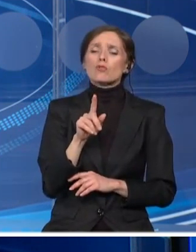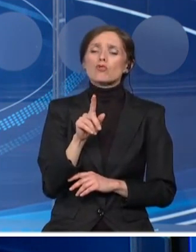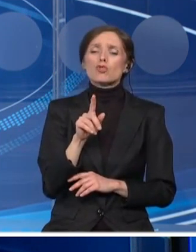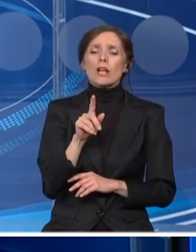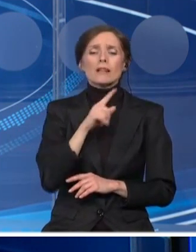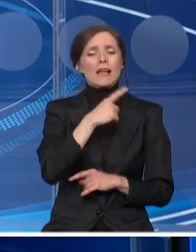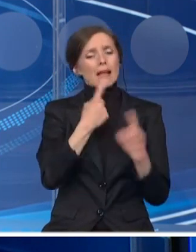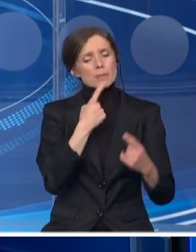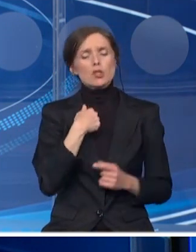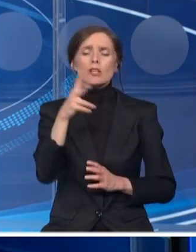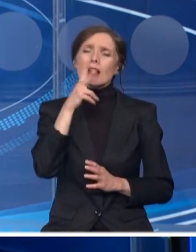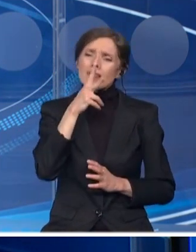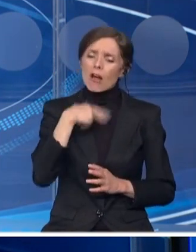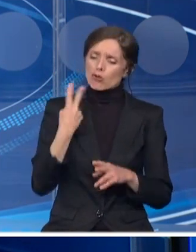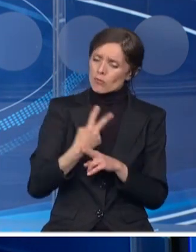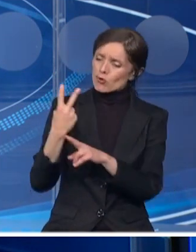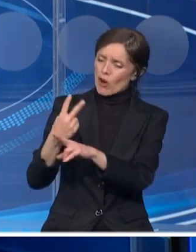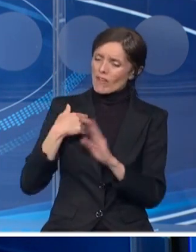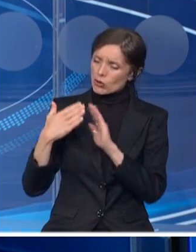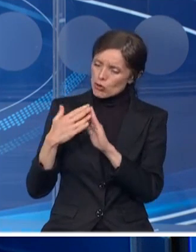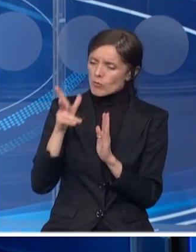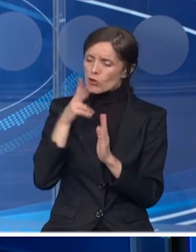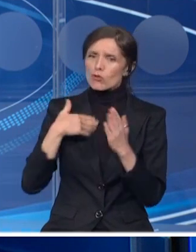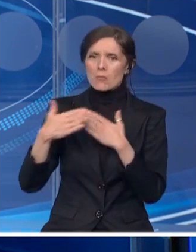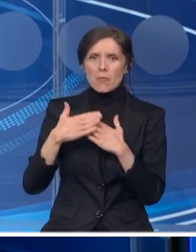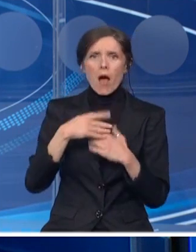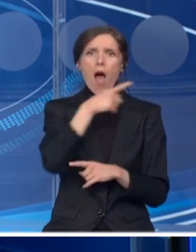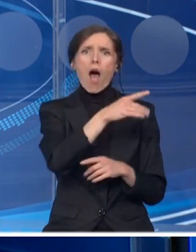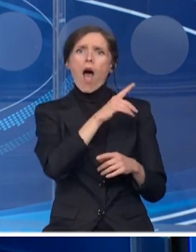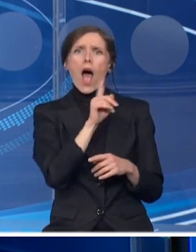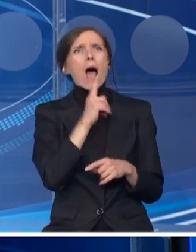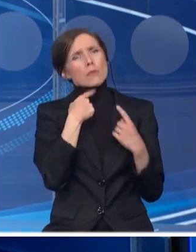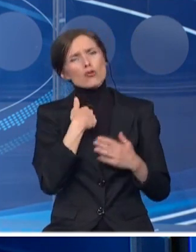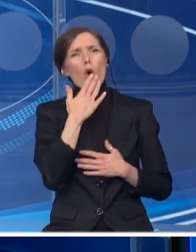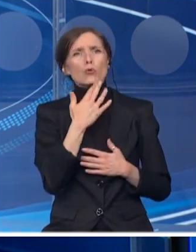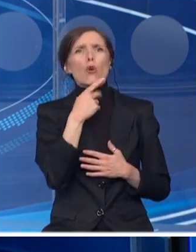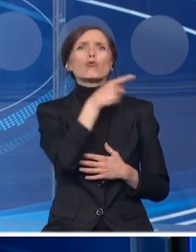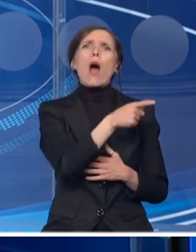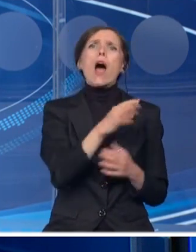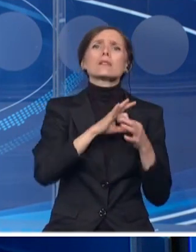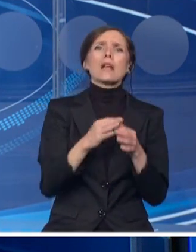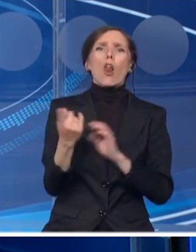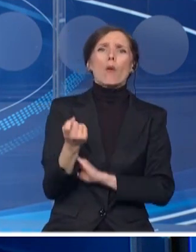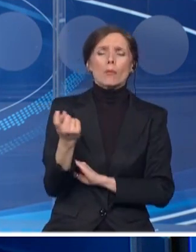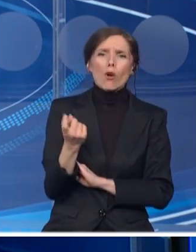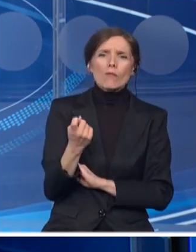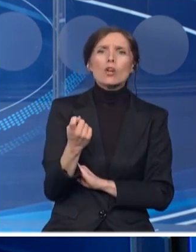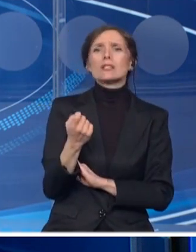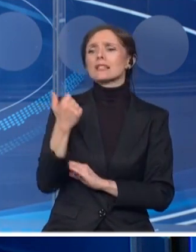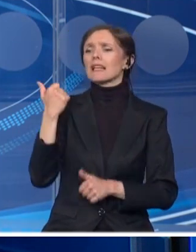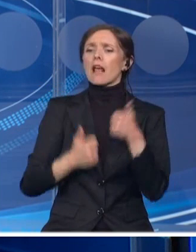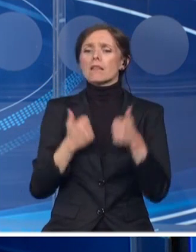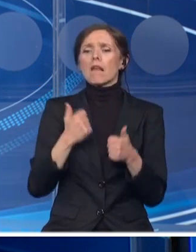da gradite dobrosusedske odnose, a da svako malo provocirate. Ili da ne reagujete. Pazite, kolega